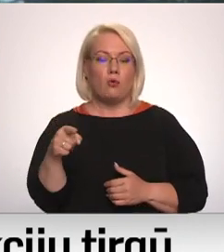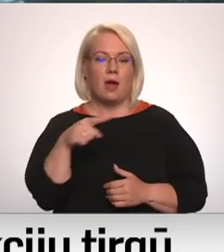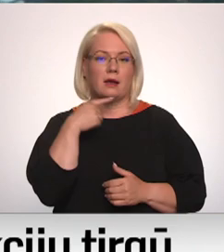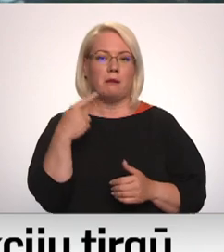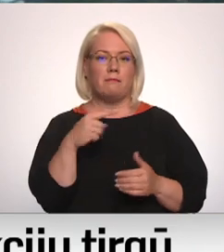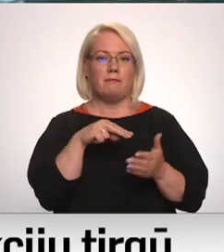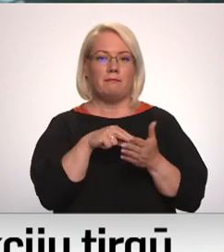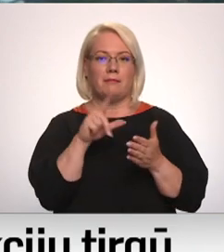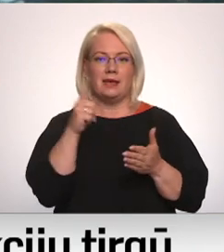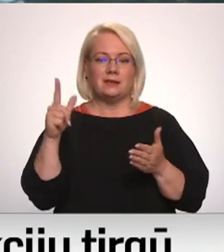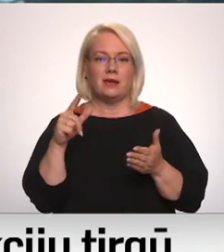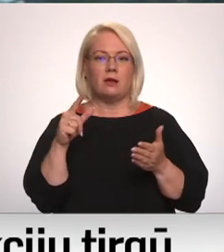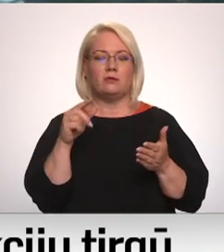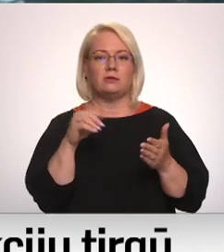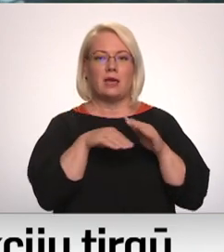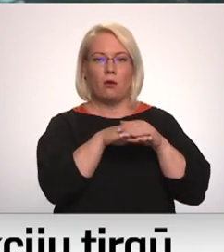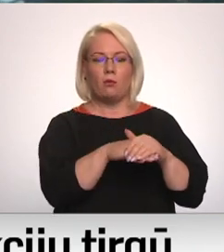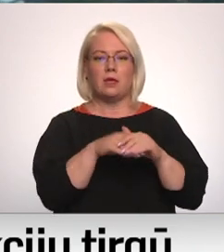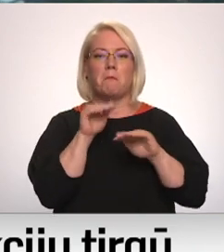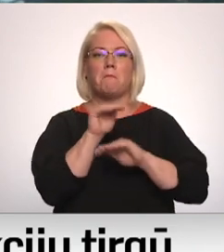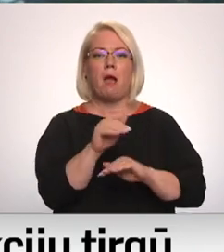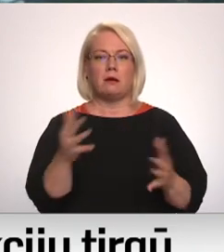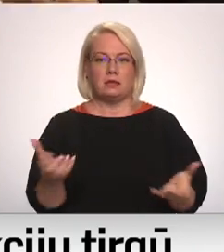ieguldīt bankas dibināšanā. Pašāk Iļa Koziņs.